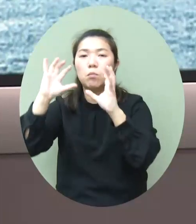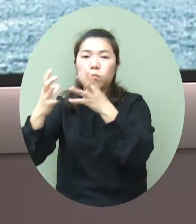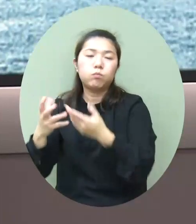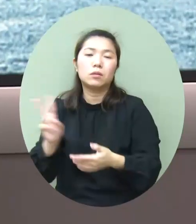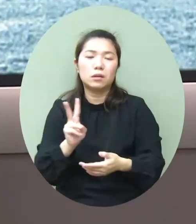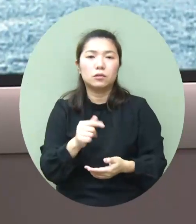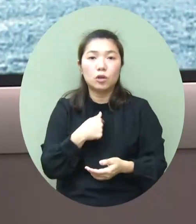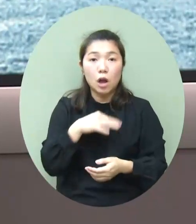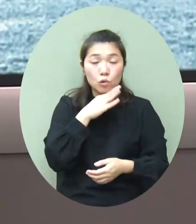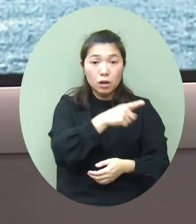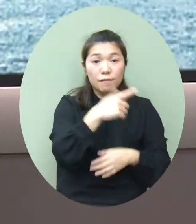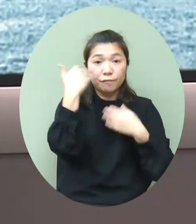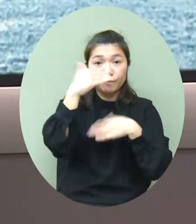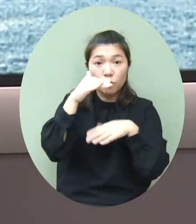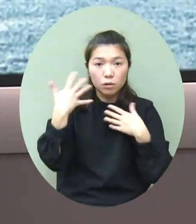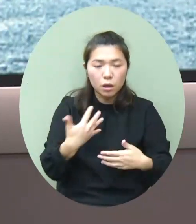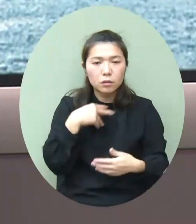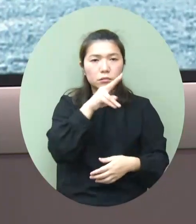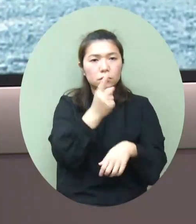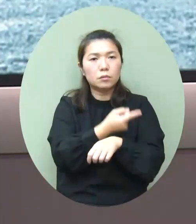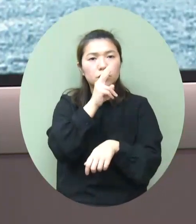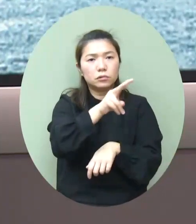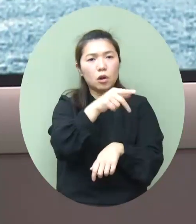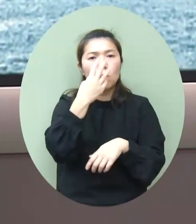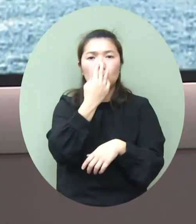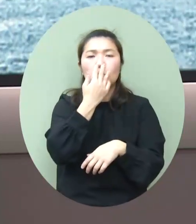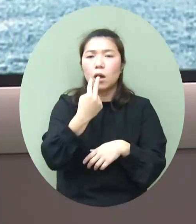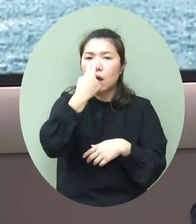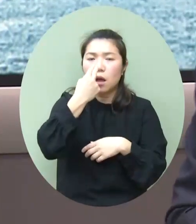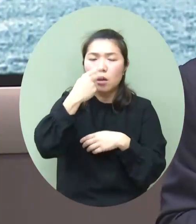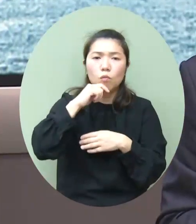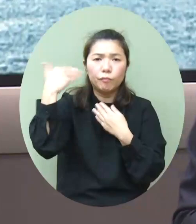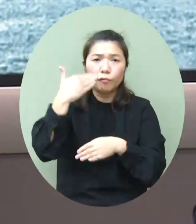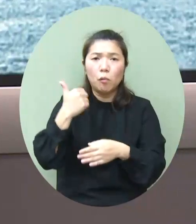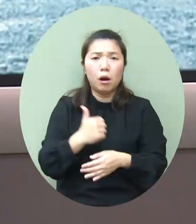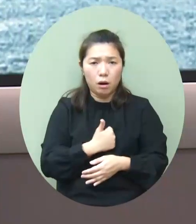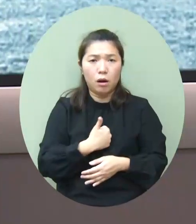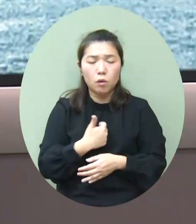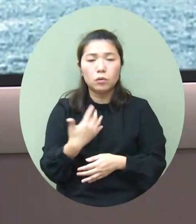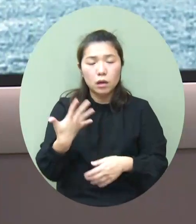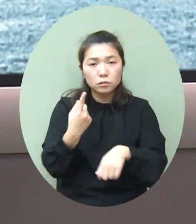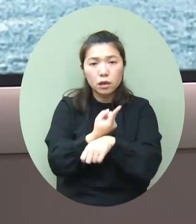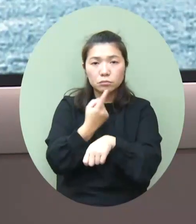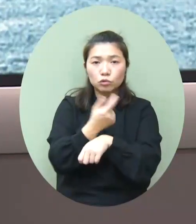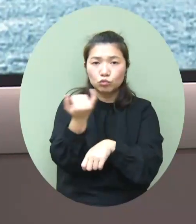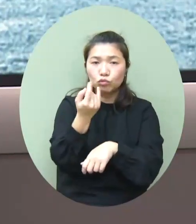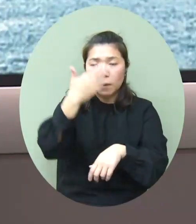澄清，我们的供应是没问题的。现在的情况就是有一些病人